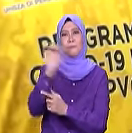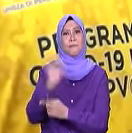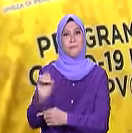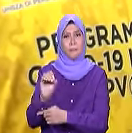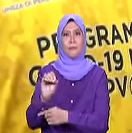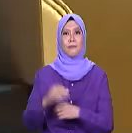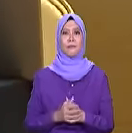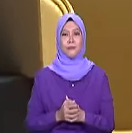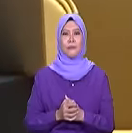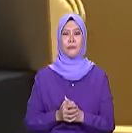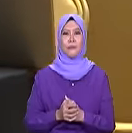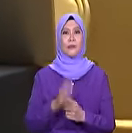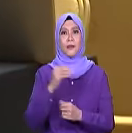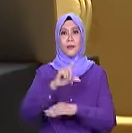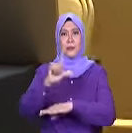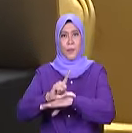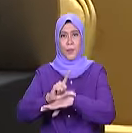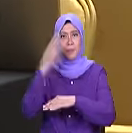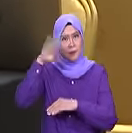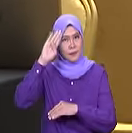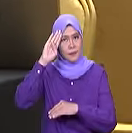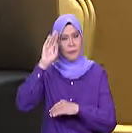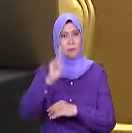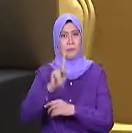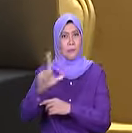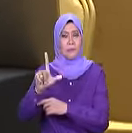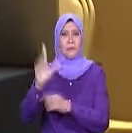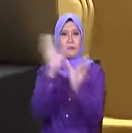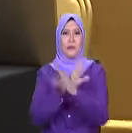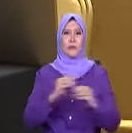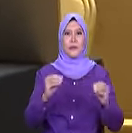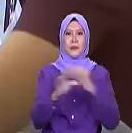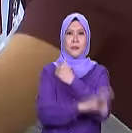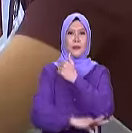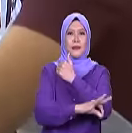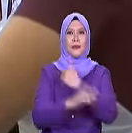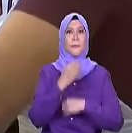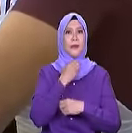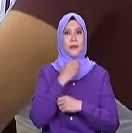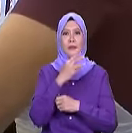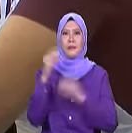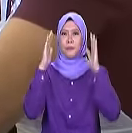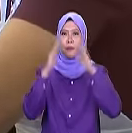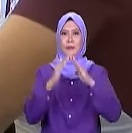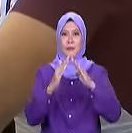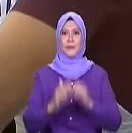27.9%. Ia disusuli Labuan, Perlis, Kuala Lumpur, Sarawak, Negeri Sembilan, Perak dan Pahang.